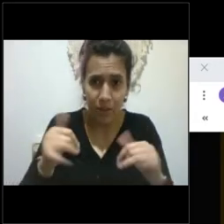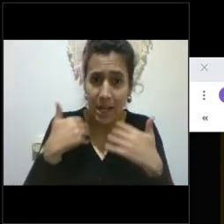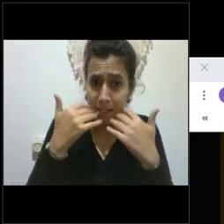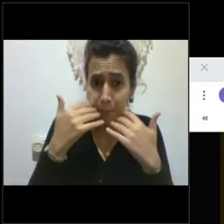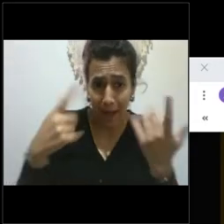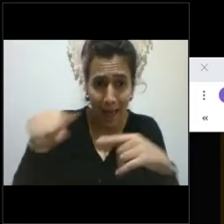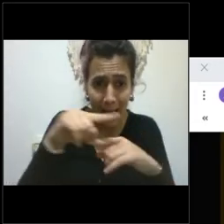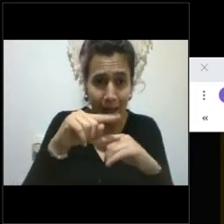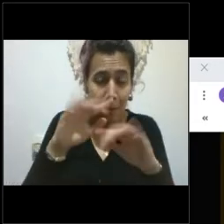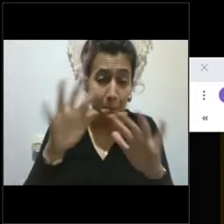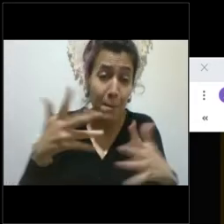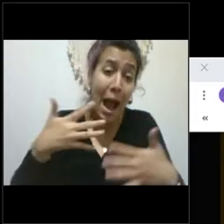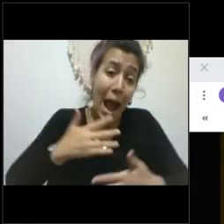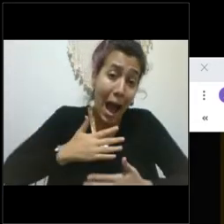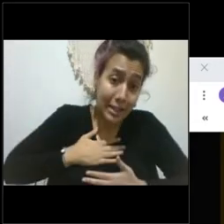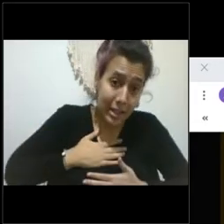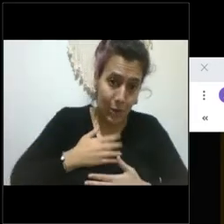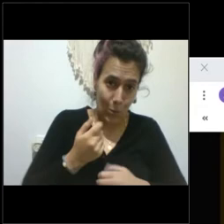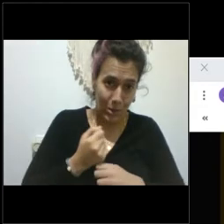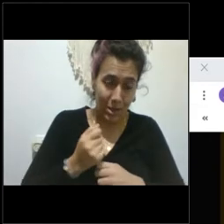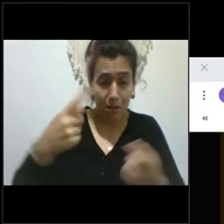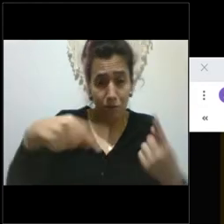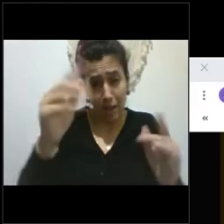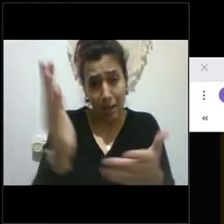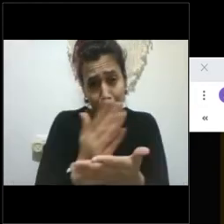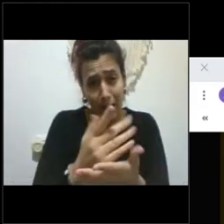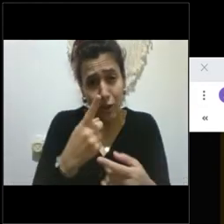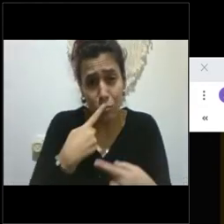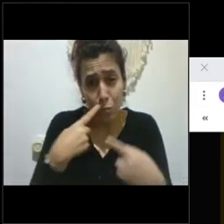תוכלו להחליט מה אתם רוצים לעשות עם המידע הזה.